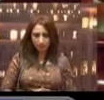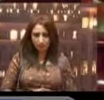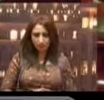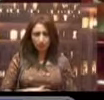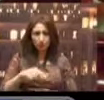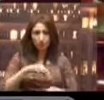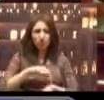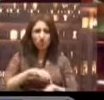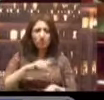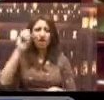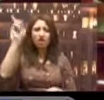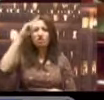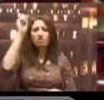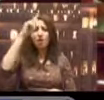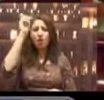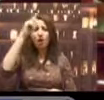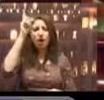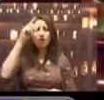الطوارئ الجديدة بتاعت